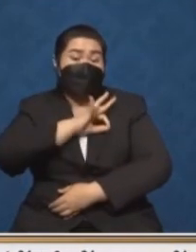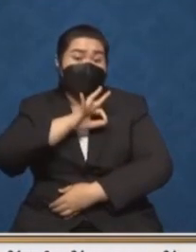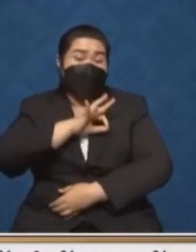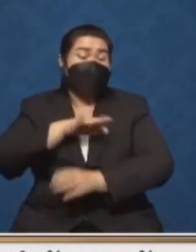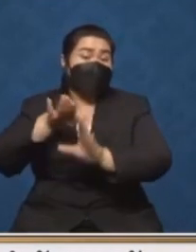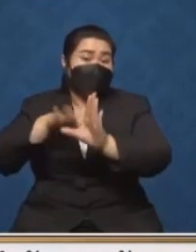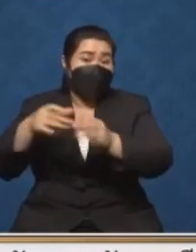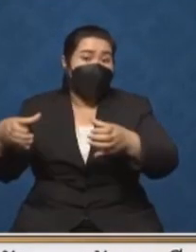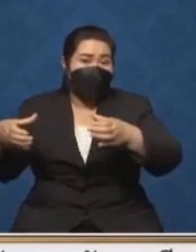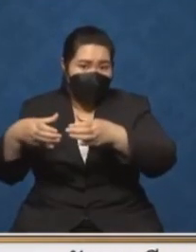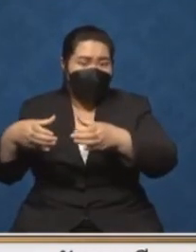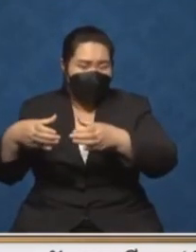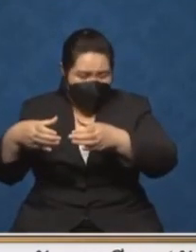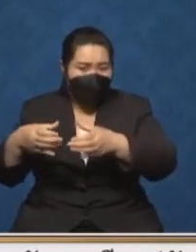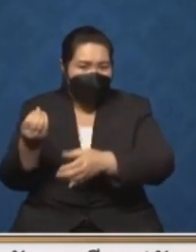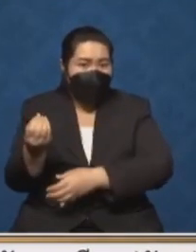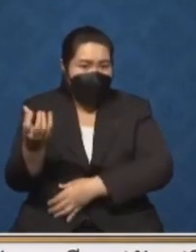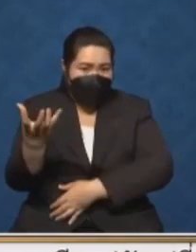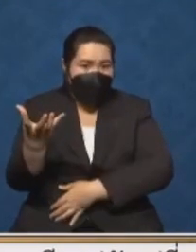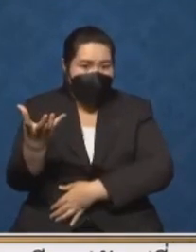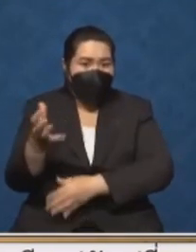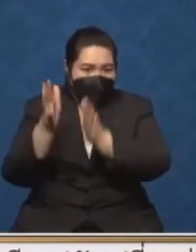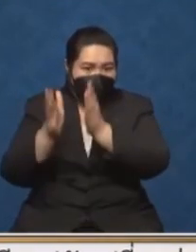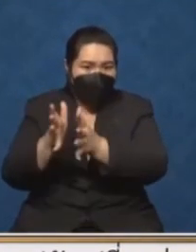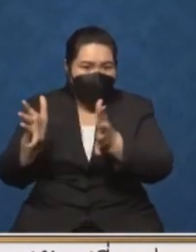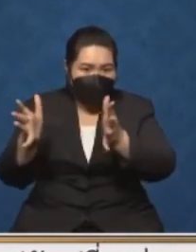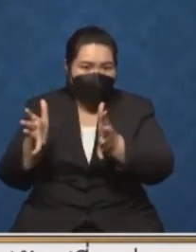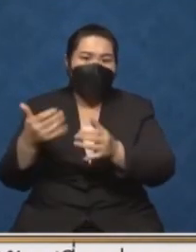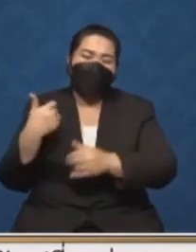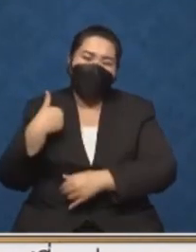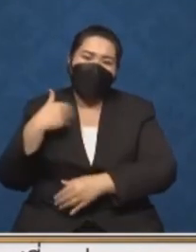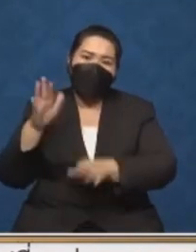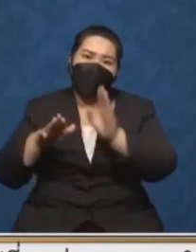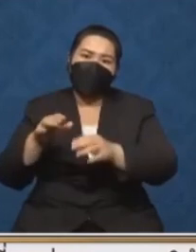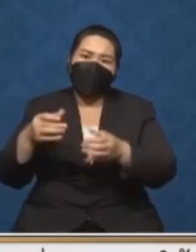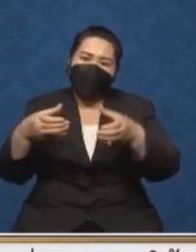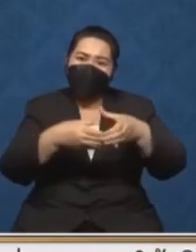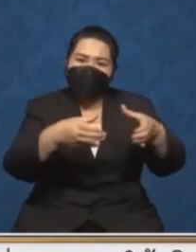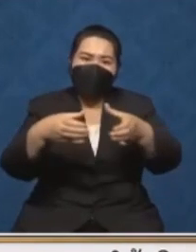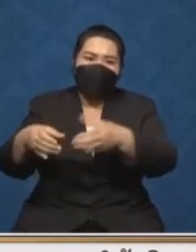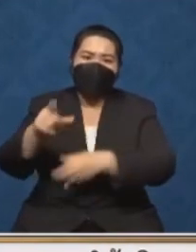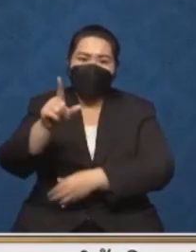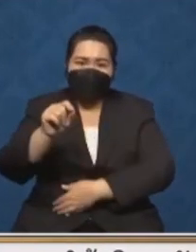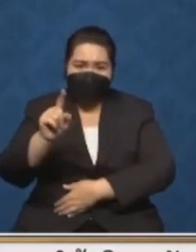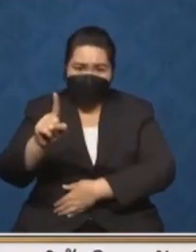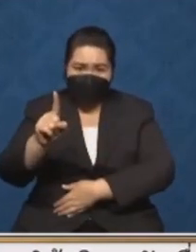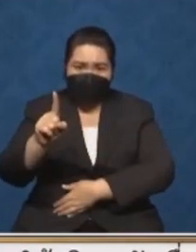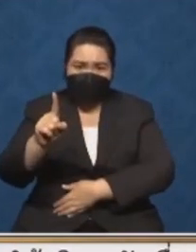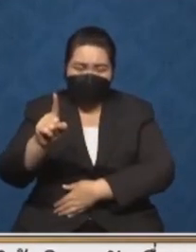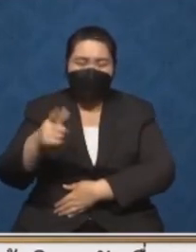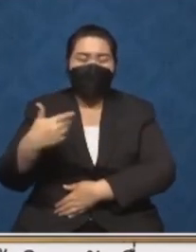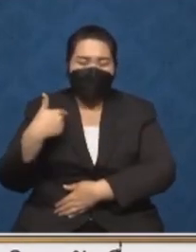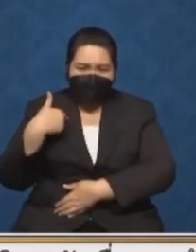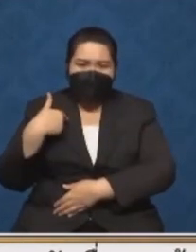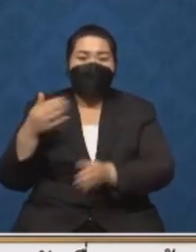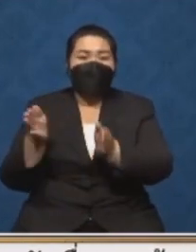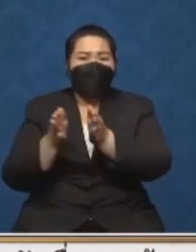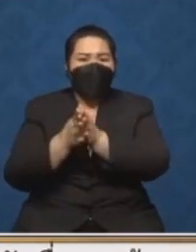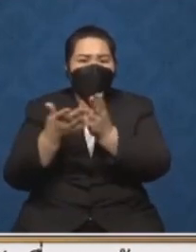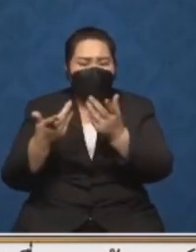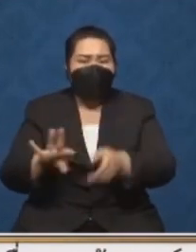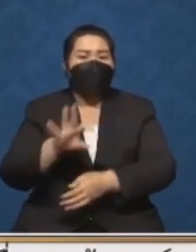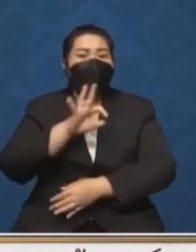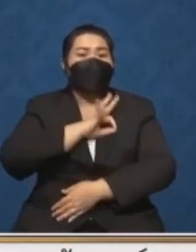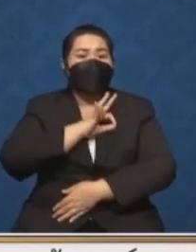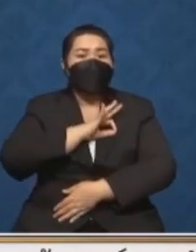เป็นอดับตนต้นของประเทศไย คือมีถึงขนาด 21 กล่มรวมแล้วมีสมา